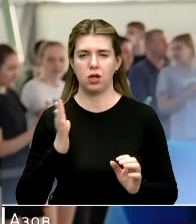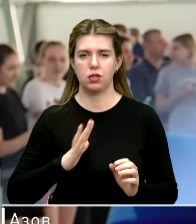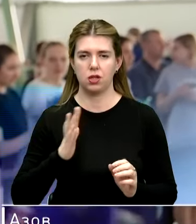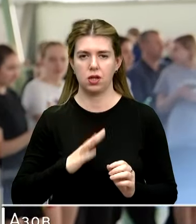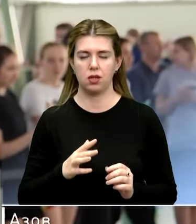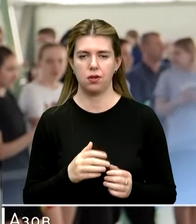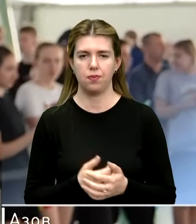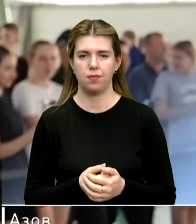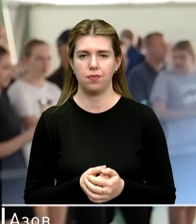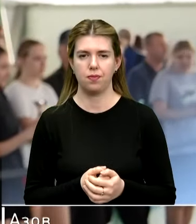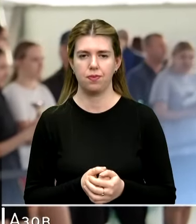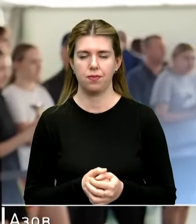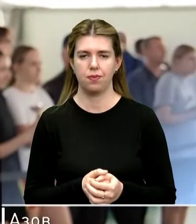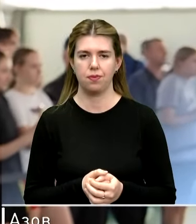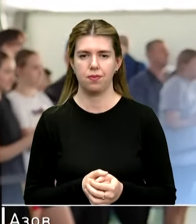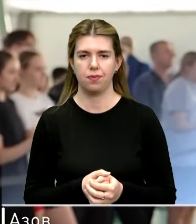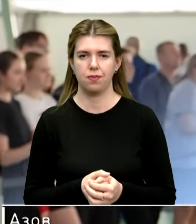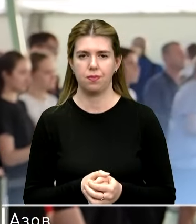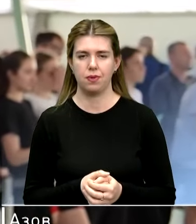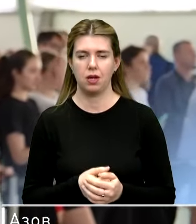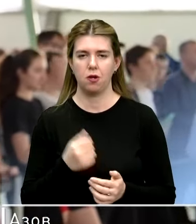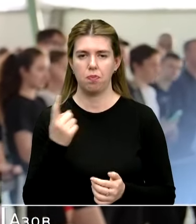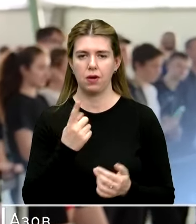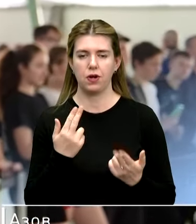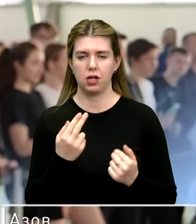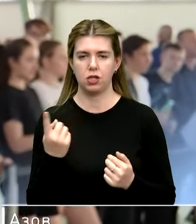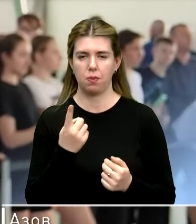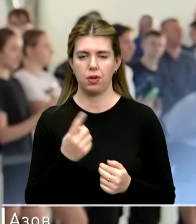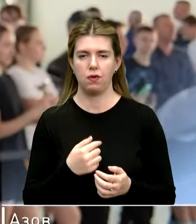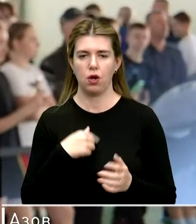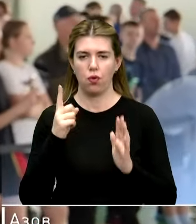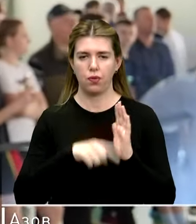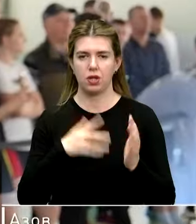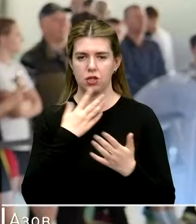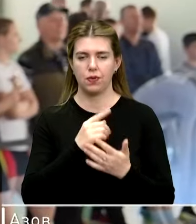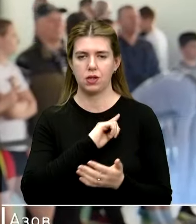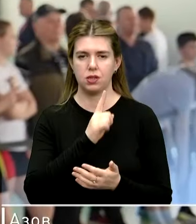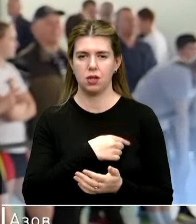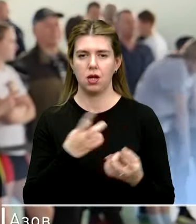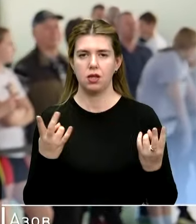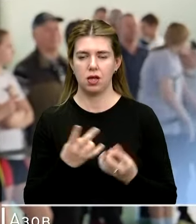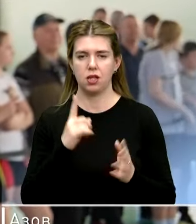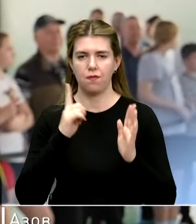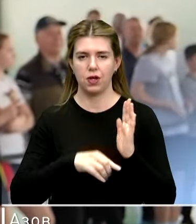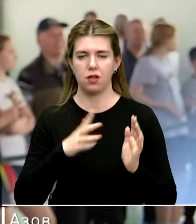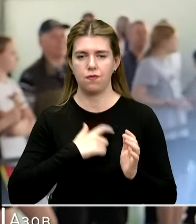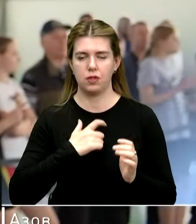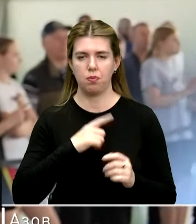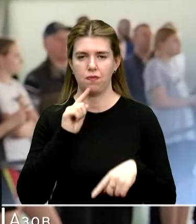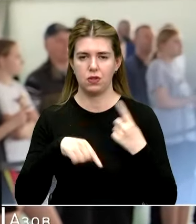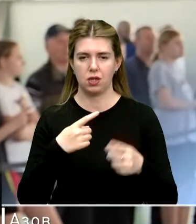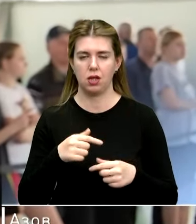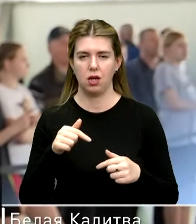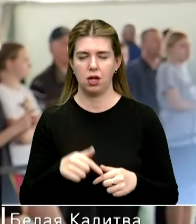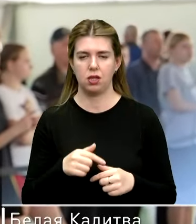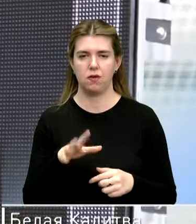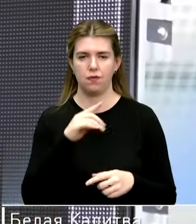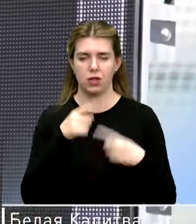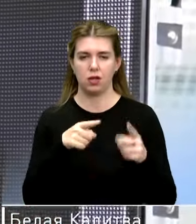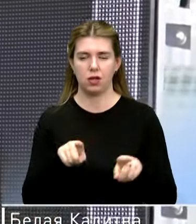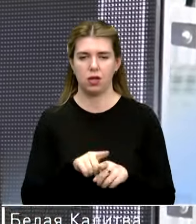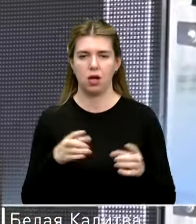Какие приедете? Первым, конечно же. Я уверен в своих силах. Надо верить всегда в себя. Это девиз по